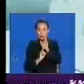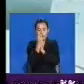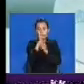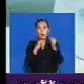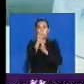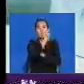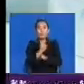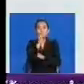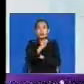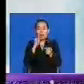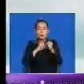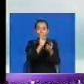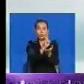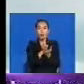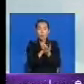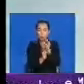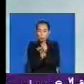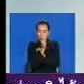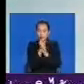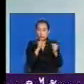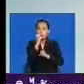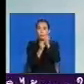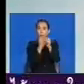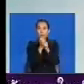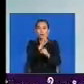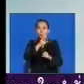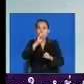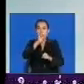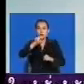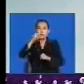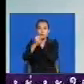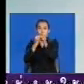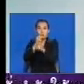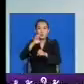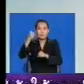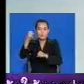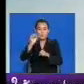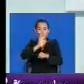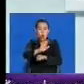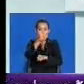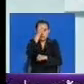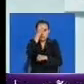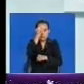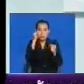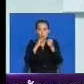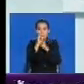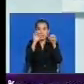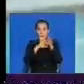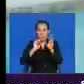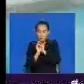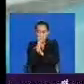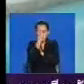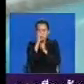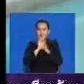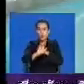Prius ใหม่ที่คว้ารางวัลรถยอดเยี่ยมแห่งปี2009ถึง2010ของประเทศญี่ปุ่นด้วยเทคโนโลยีไฮบริดอันก้าวหน้า